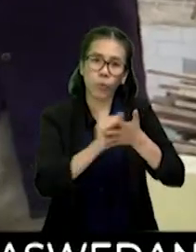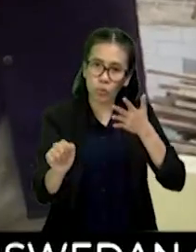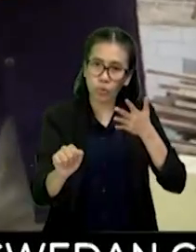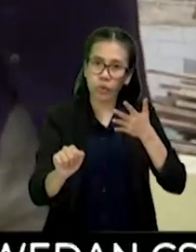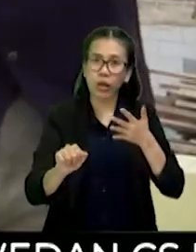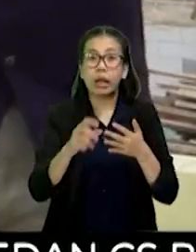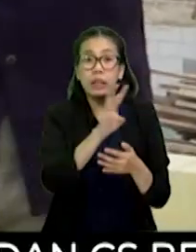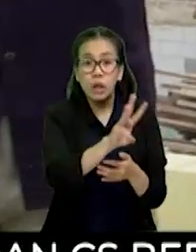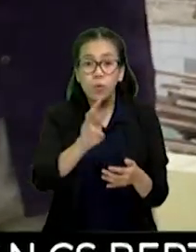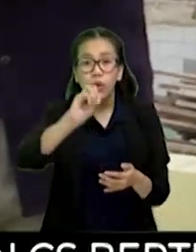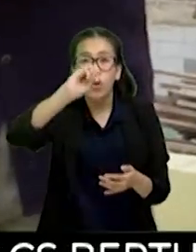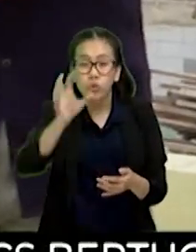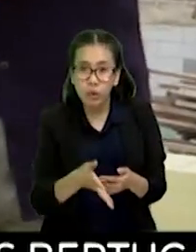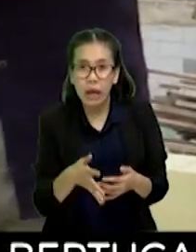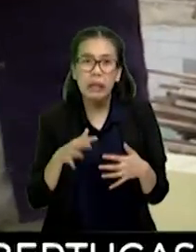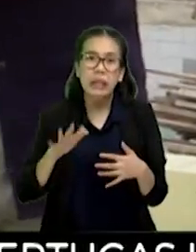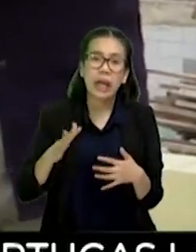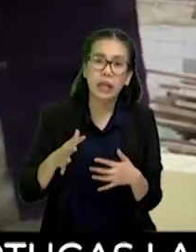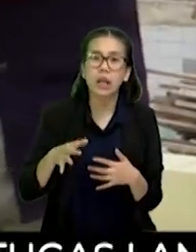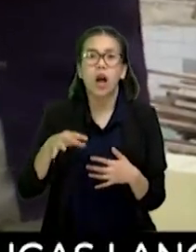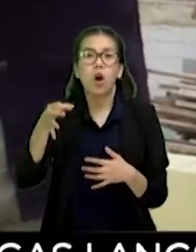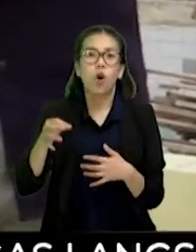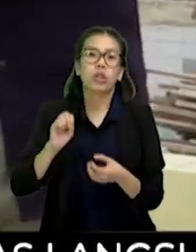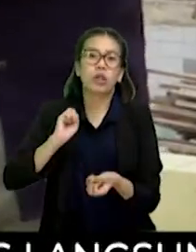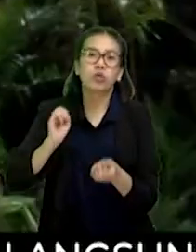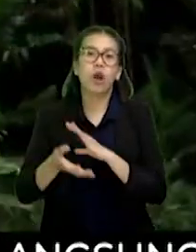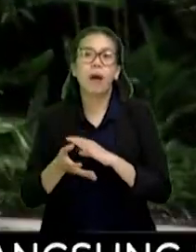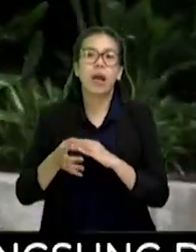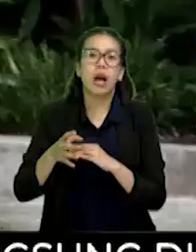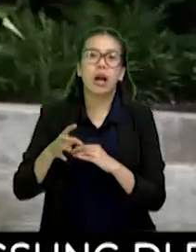ini setara dengan 11 kali penduduk kota Surabaya